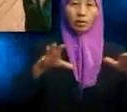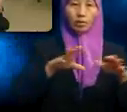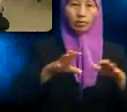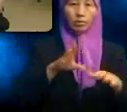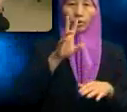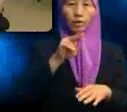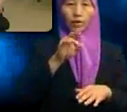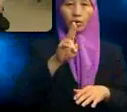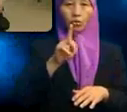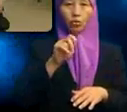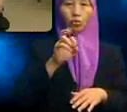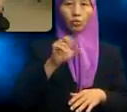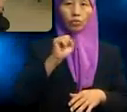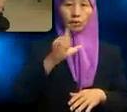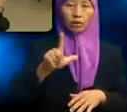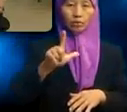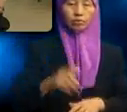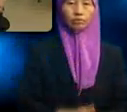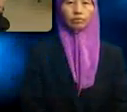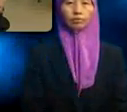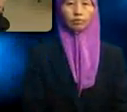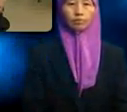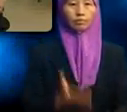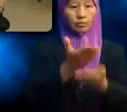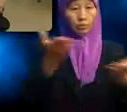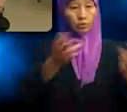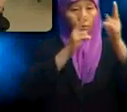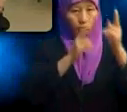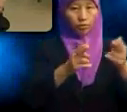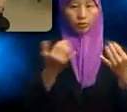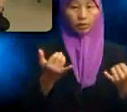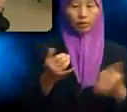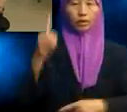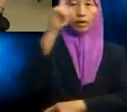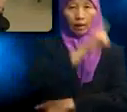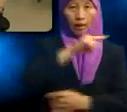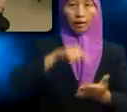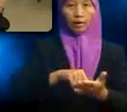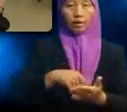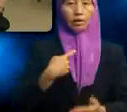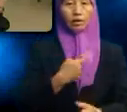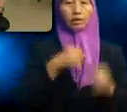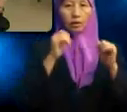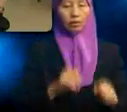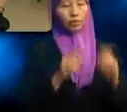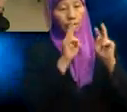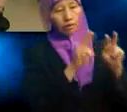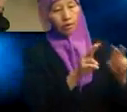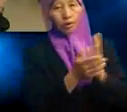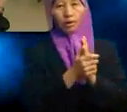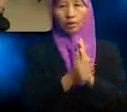inference. Para penonton yang dihormati sekalian, pada hari ini kita akan dapat menonton bagaimana